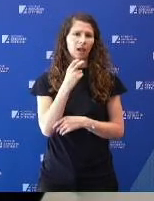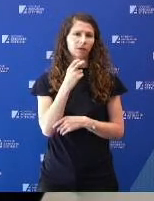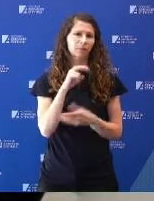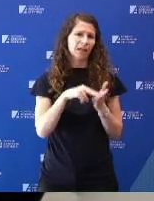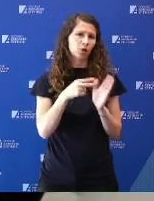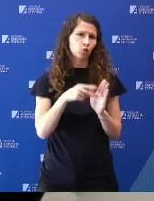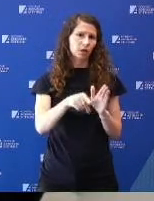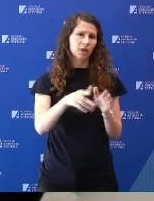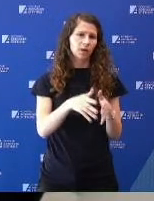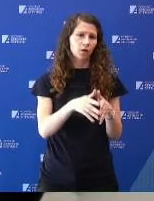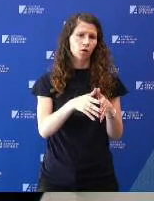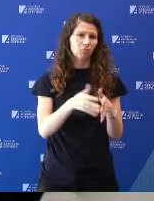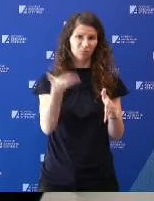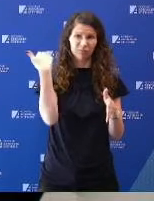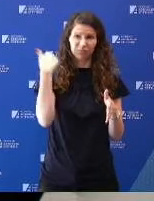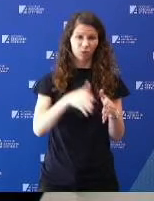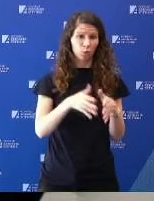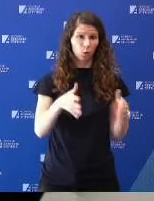werden jetzt noch größer werden.